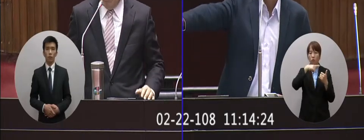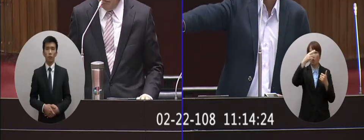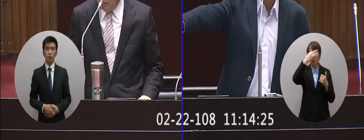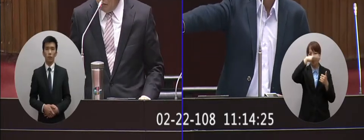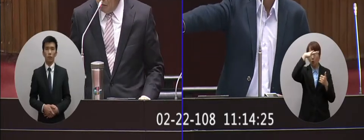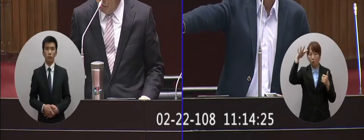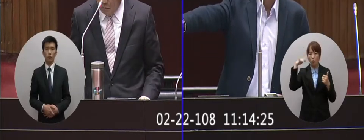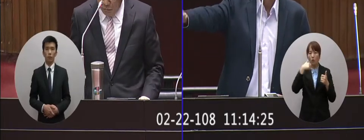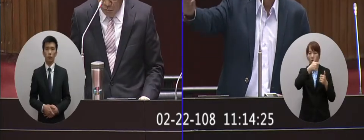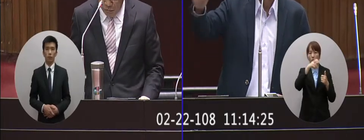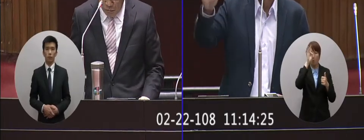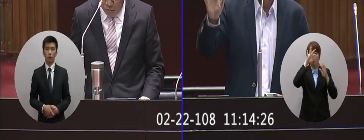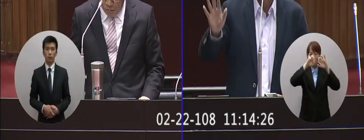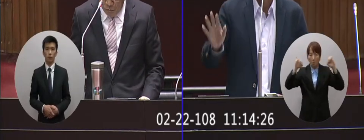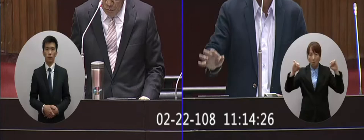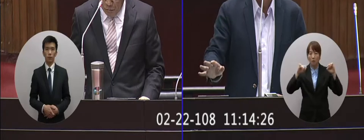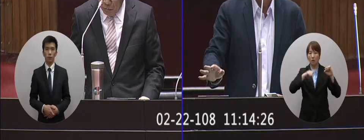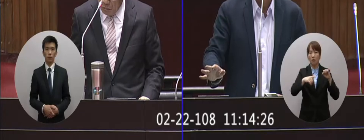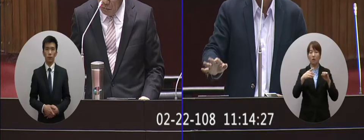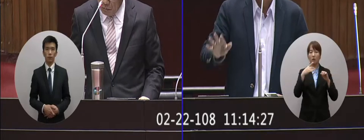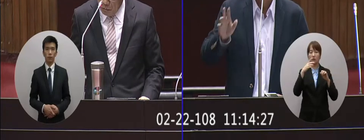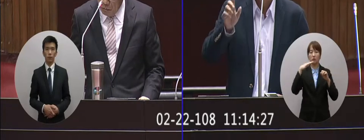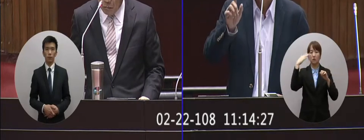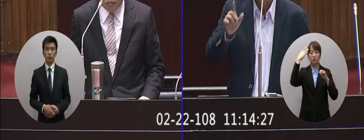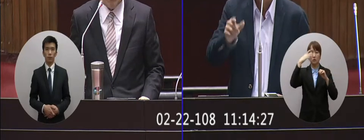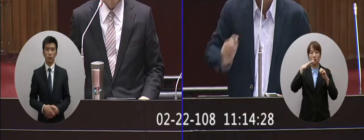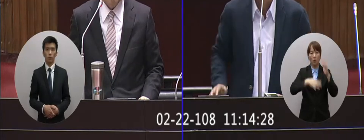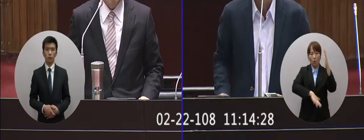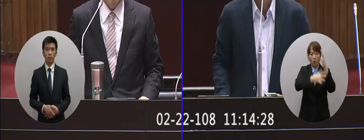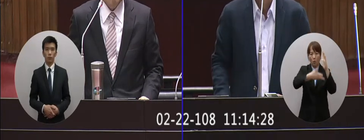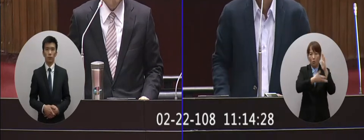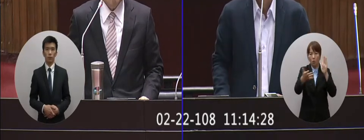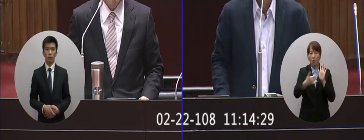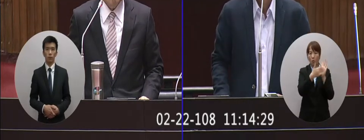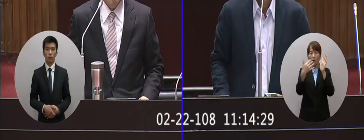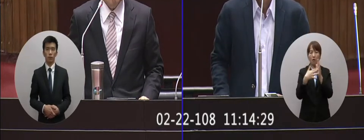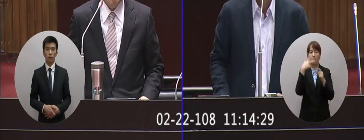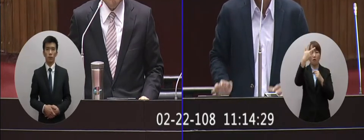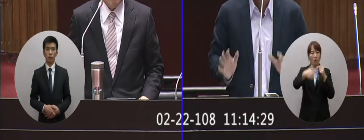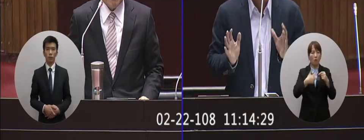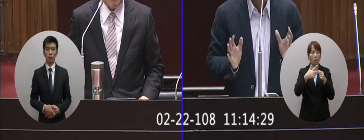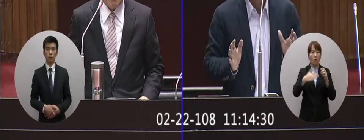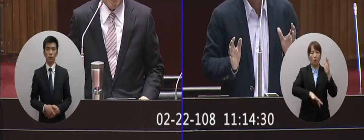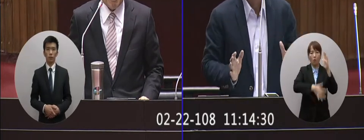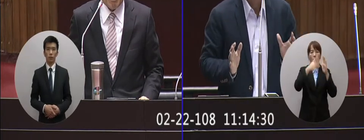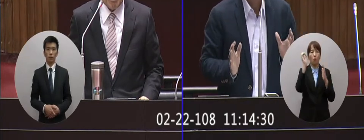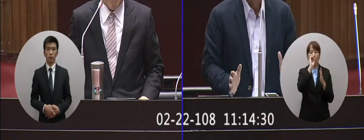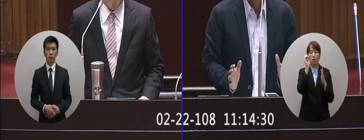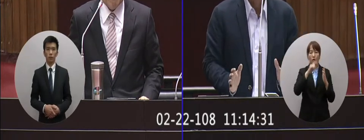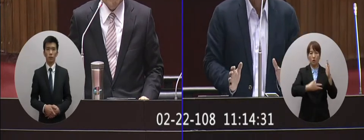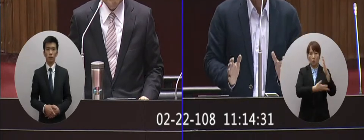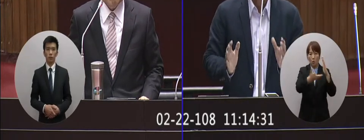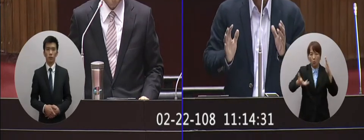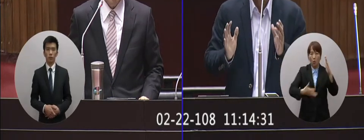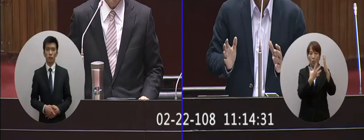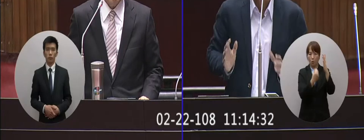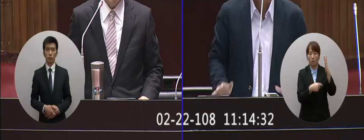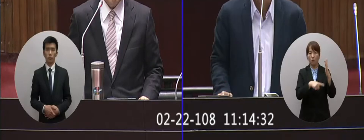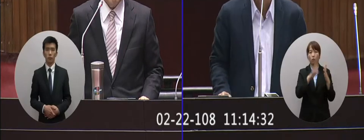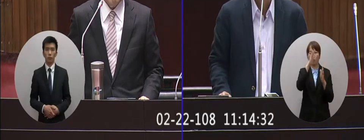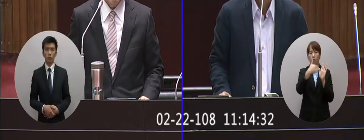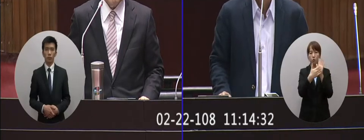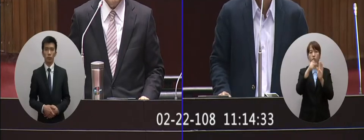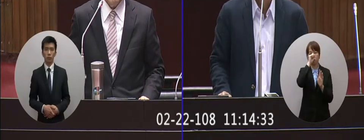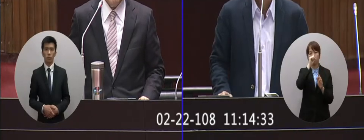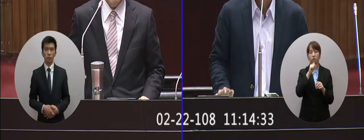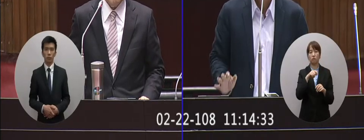凤山赤山家问看卖啊，自从自洪池做好了，阮已经有7冬无淹水啊。好，所以自洪池绝对是有效，我们治水绝对是